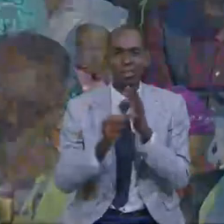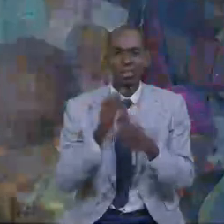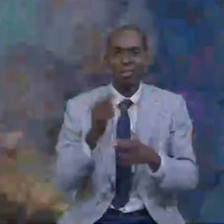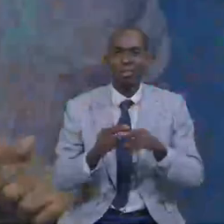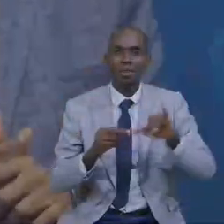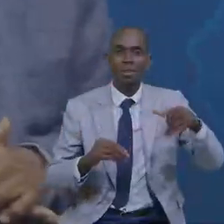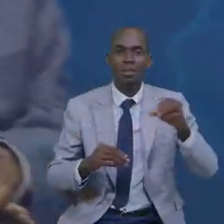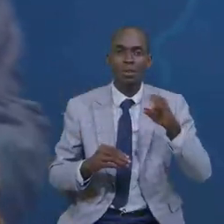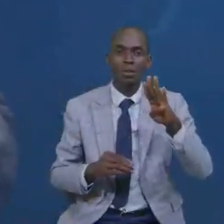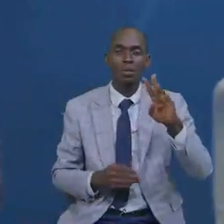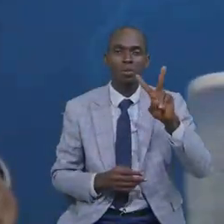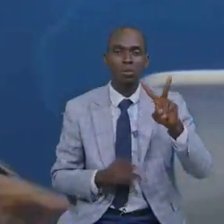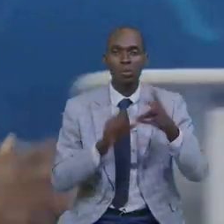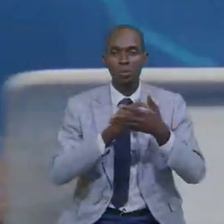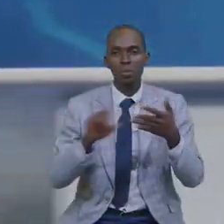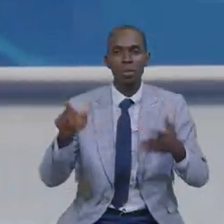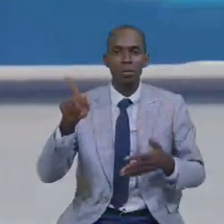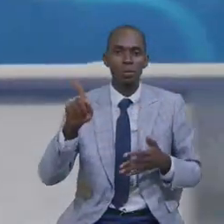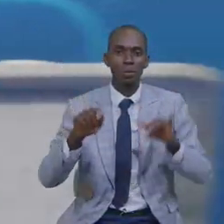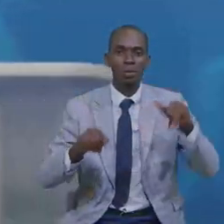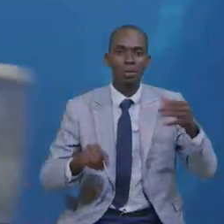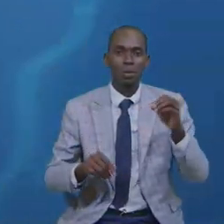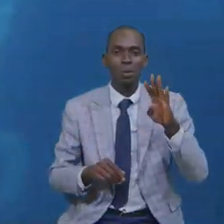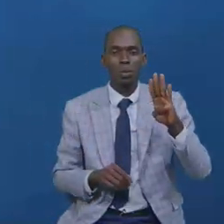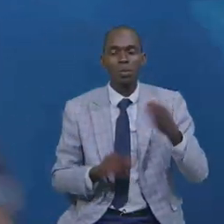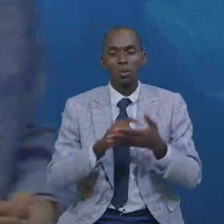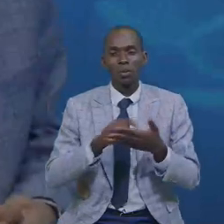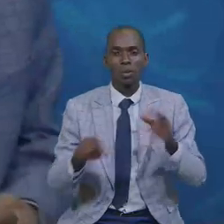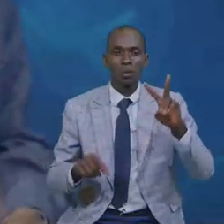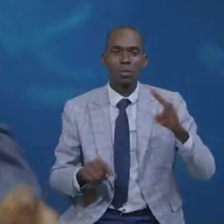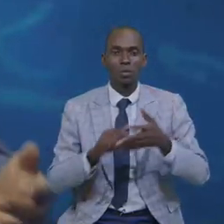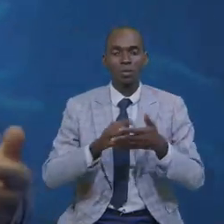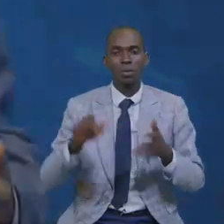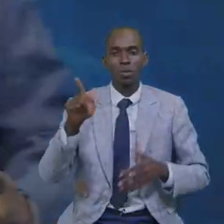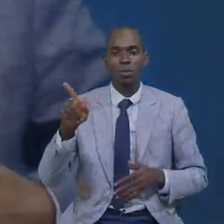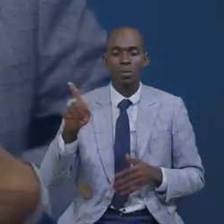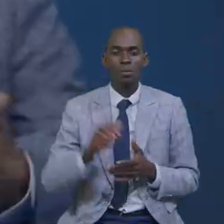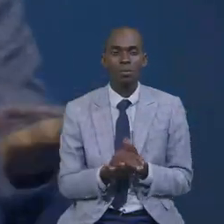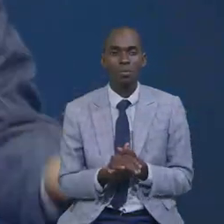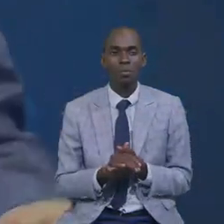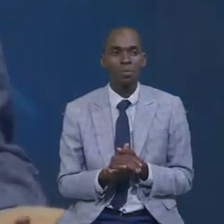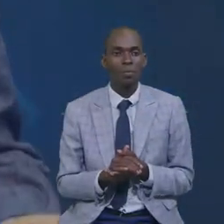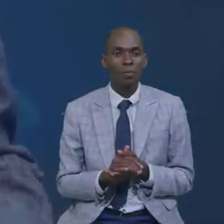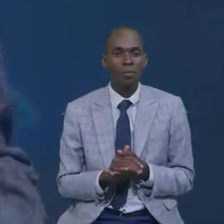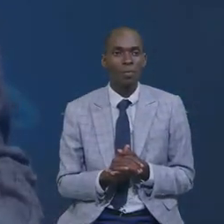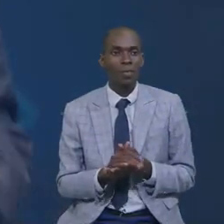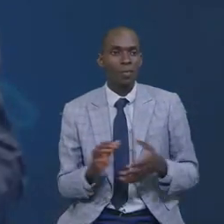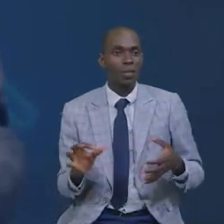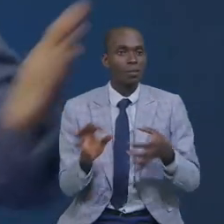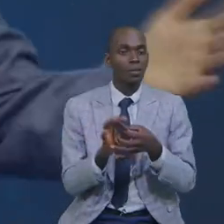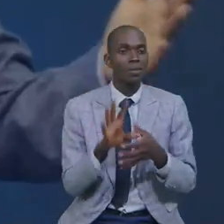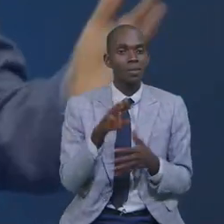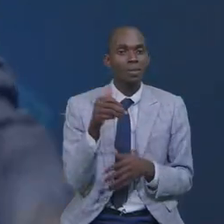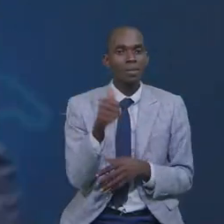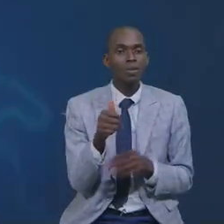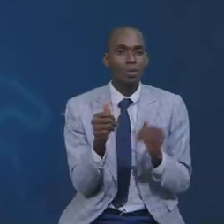en job 22 21 en job 22 verset 21